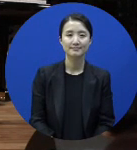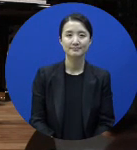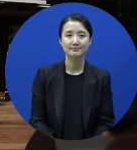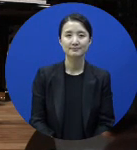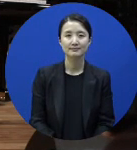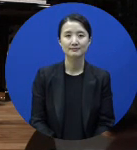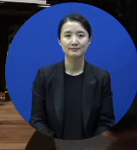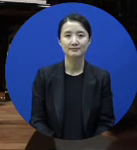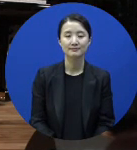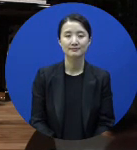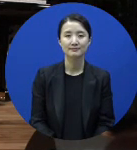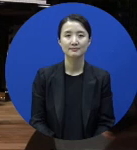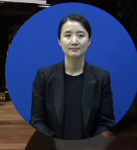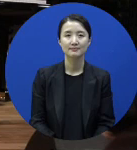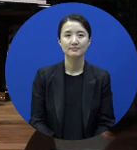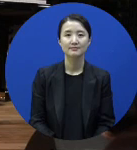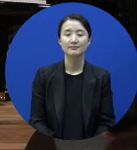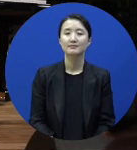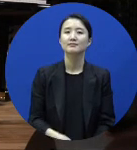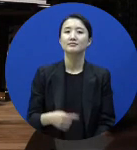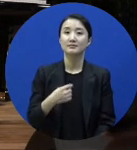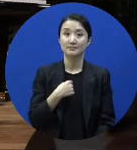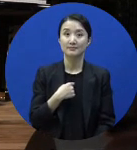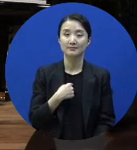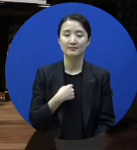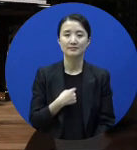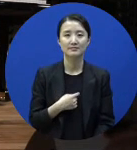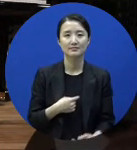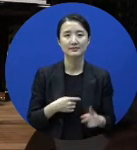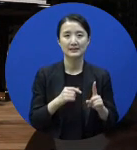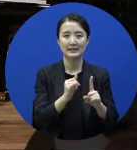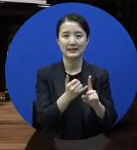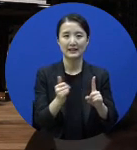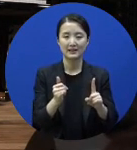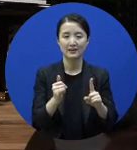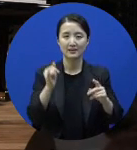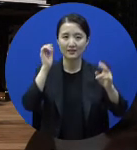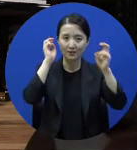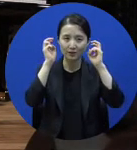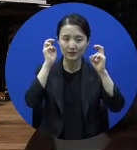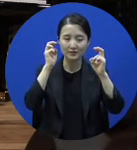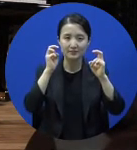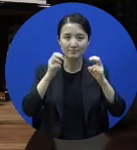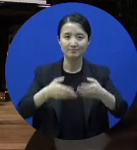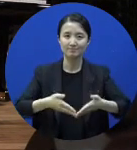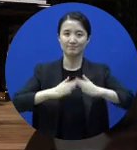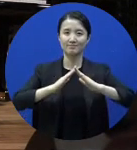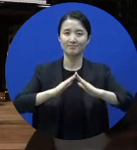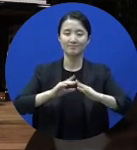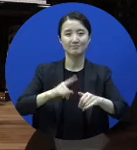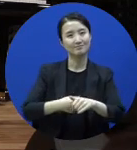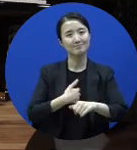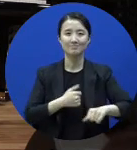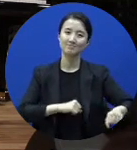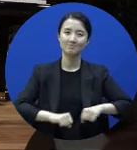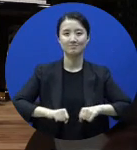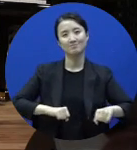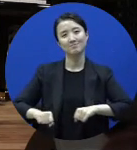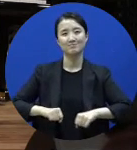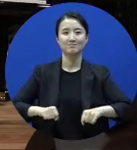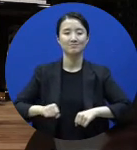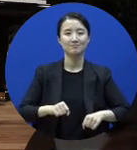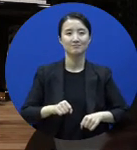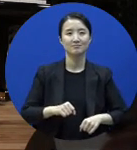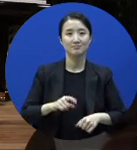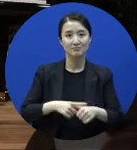많은 분들 컨설팅을 좀 많이 진행을 합니다. 그러다 보니까 여러 어떤 분들이 계시는데 크게 이제 세 가지 이렇게 유형을 한번 좀 가져와 봤어요. 세